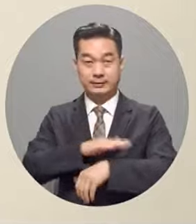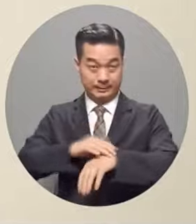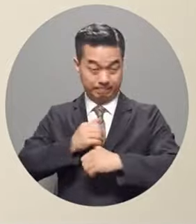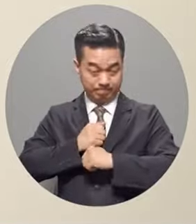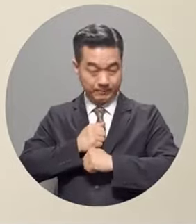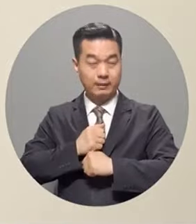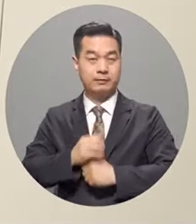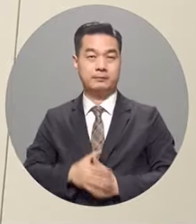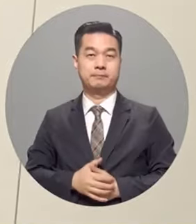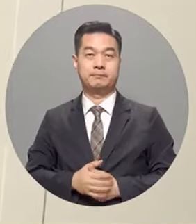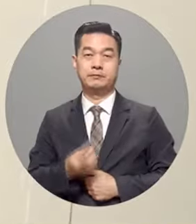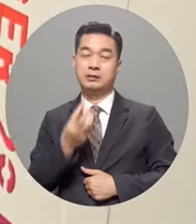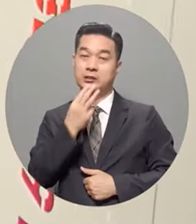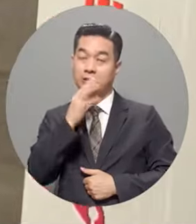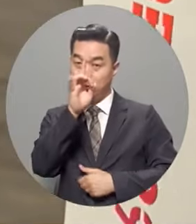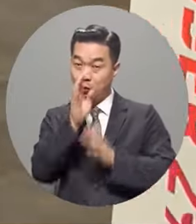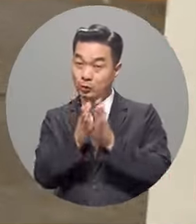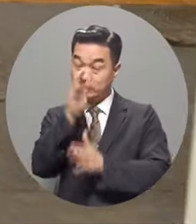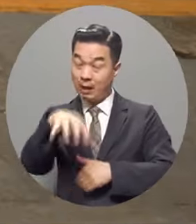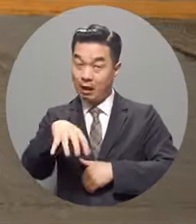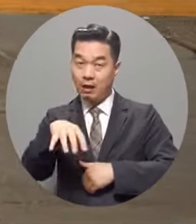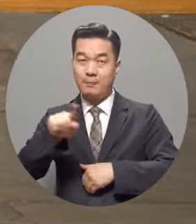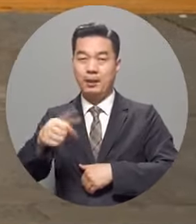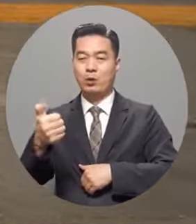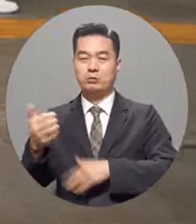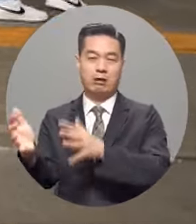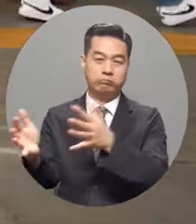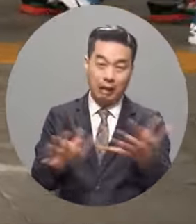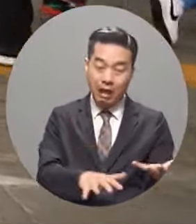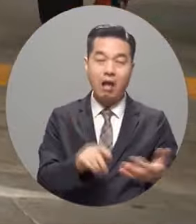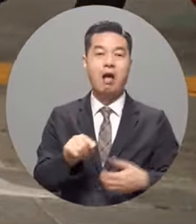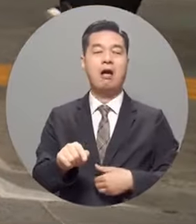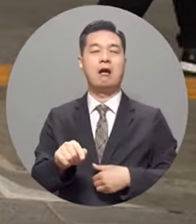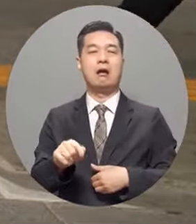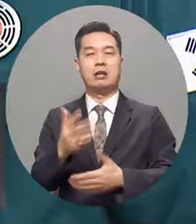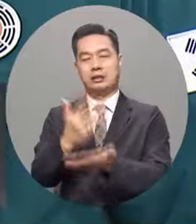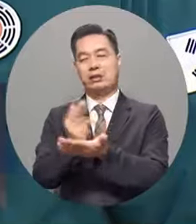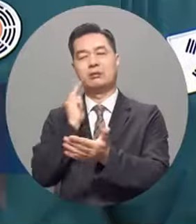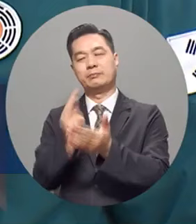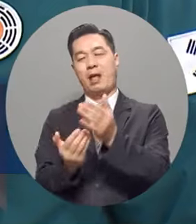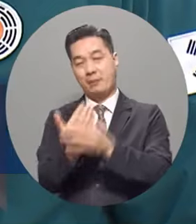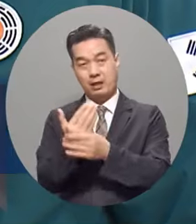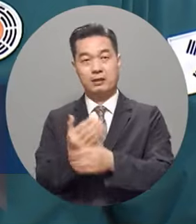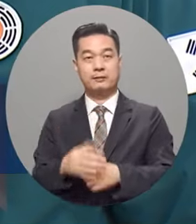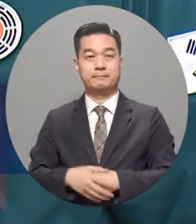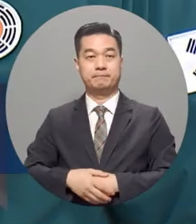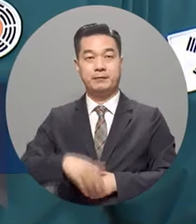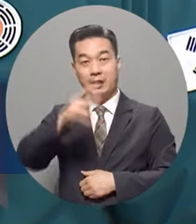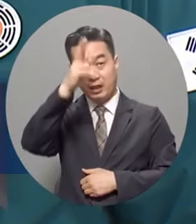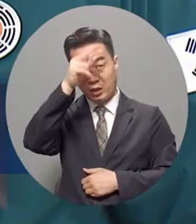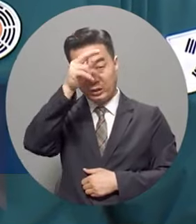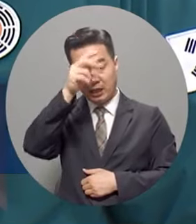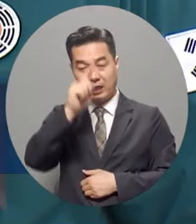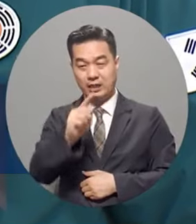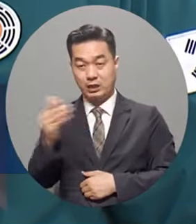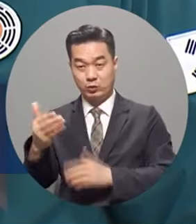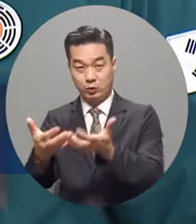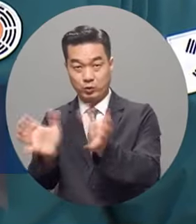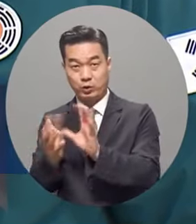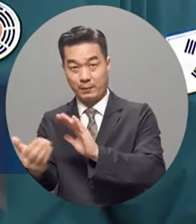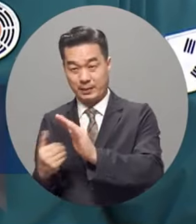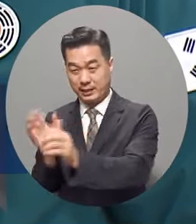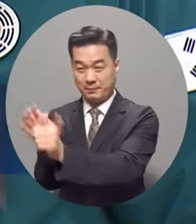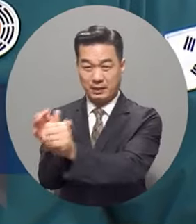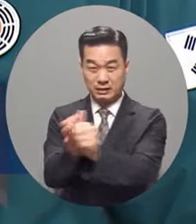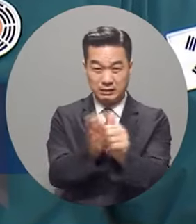서울도심 한복판에서 150여 명이 숨진 이태원 참사 경찰이나 소방 인력이 미리 배치함으로써